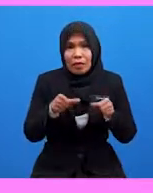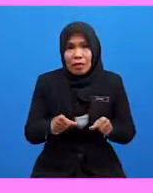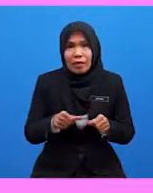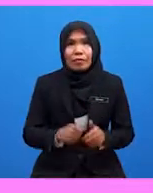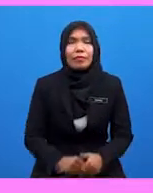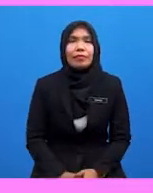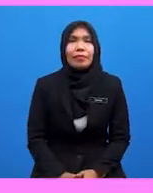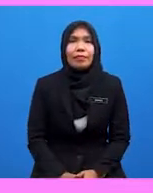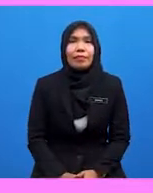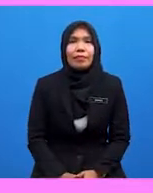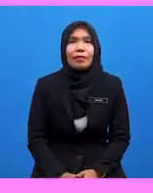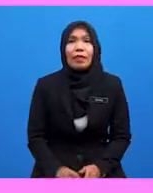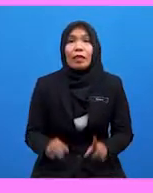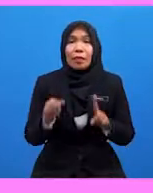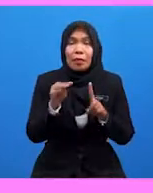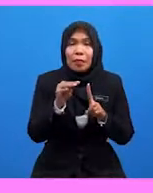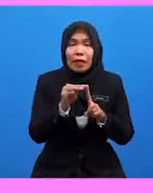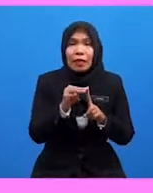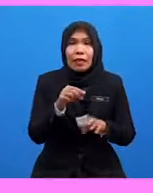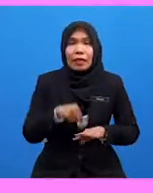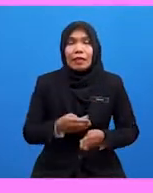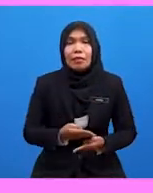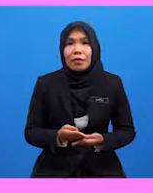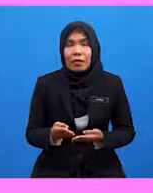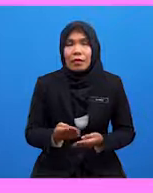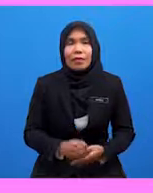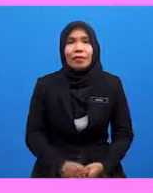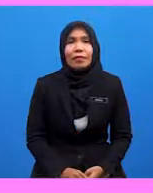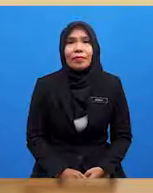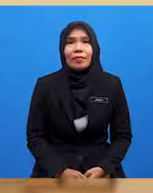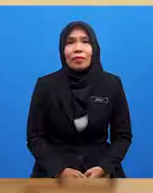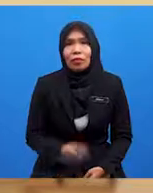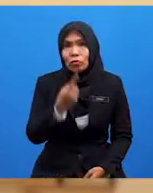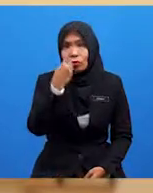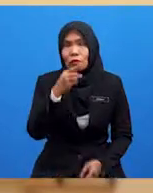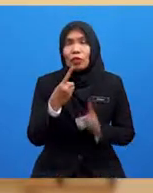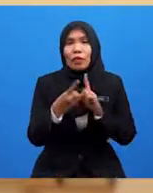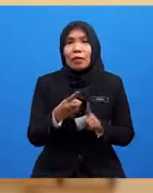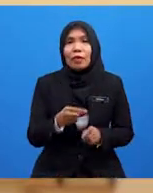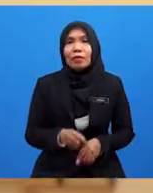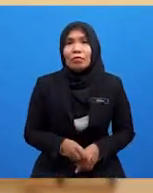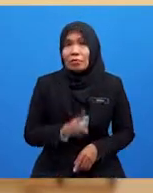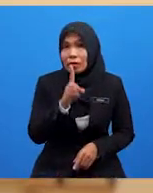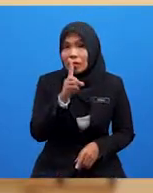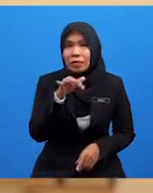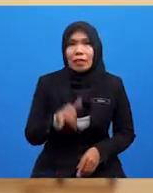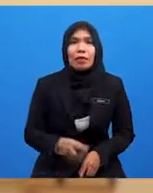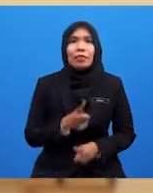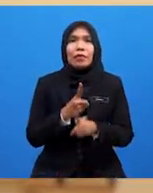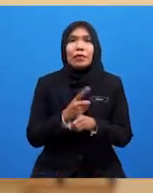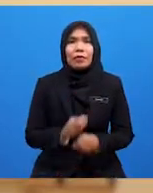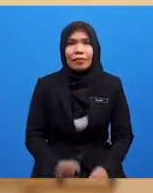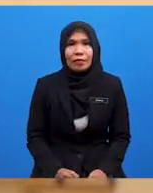mana-mana satu dan markah diberi untuk jawapan pertama yang betul. Seterusnya, cikgu akan